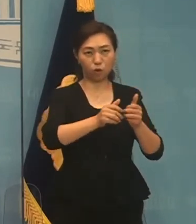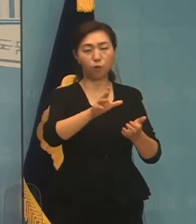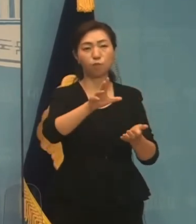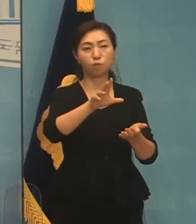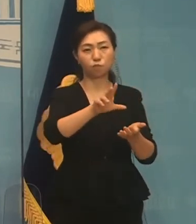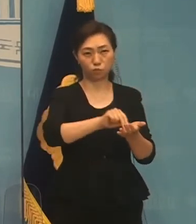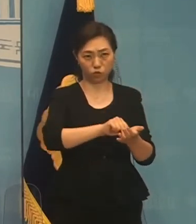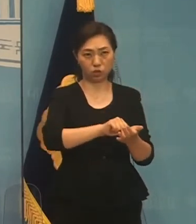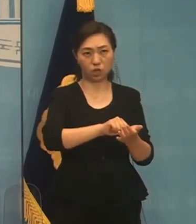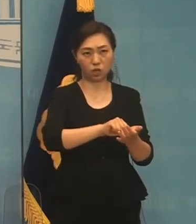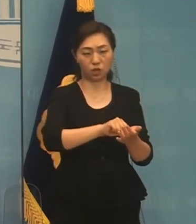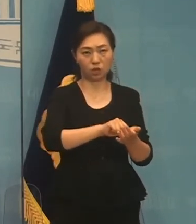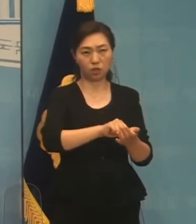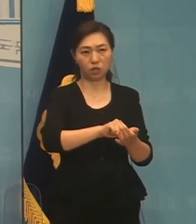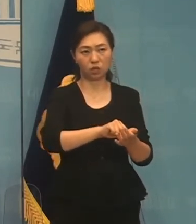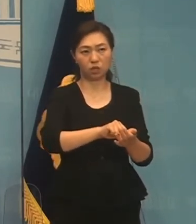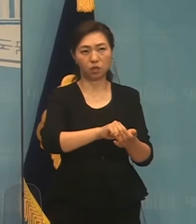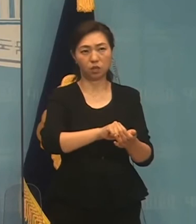문제는